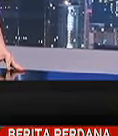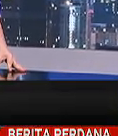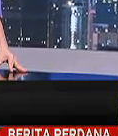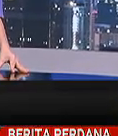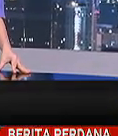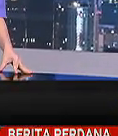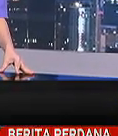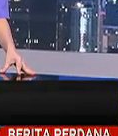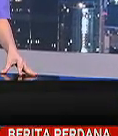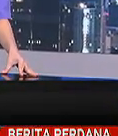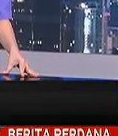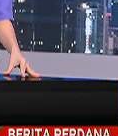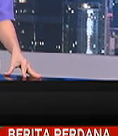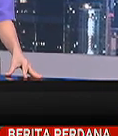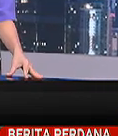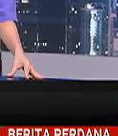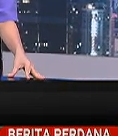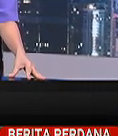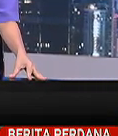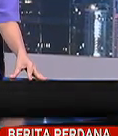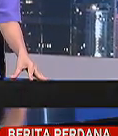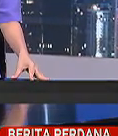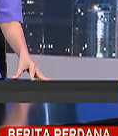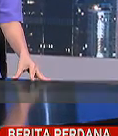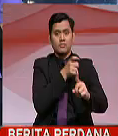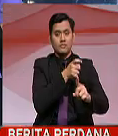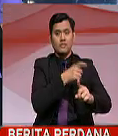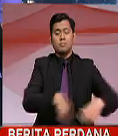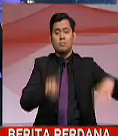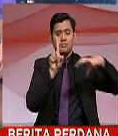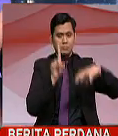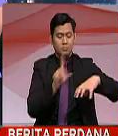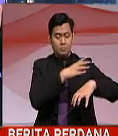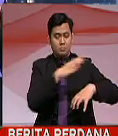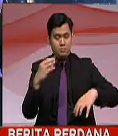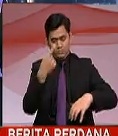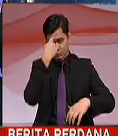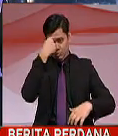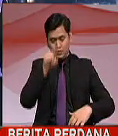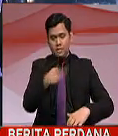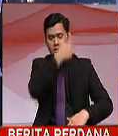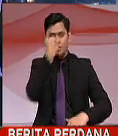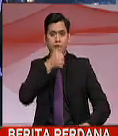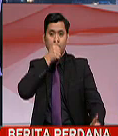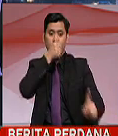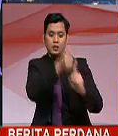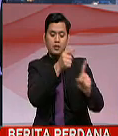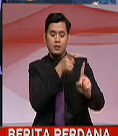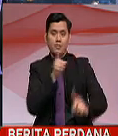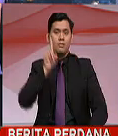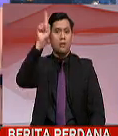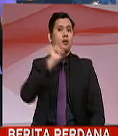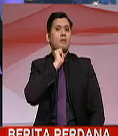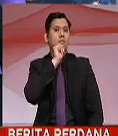menjelaskan penghijrahan Nabi Muhammad SAW dari kota Mekah ke Madinah adalah atas perintah dan tuntutan Allah,